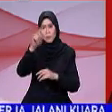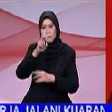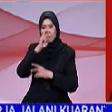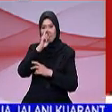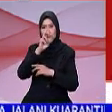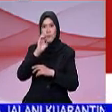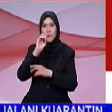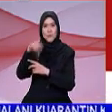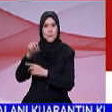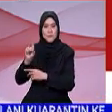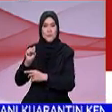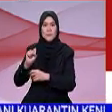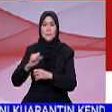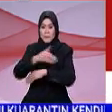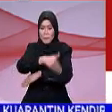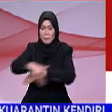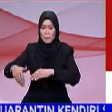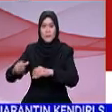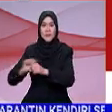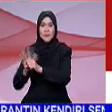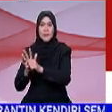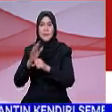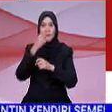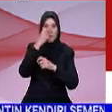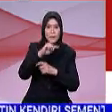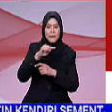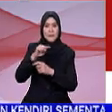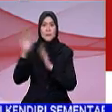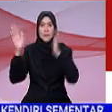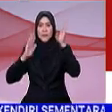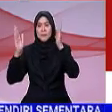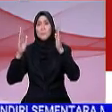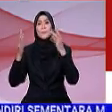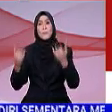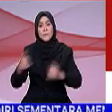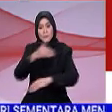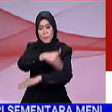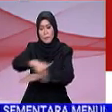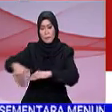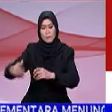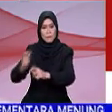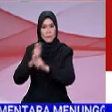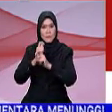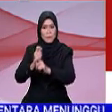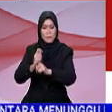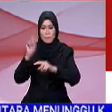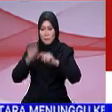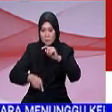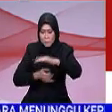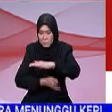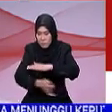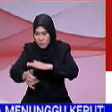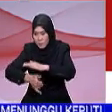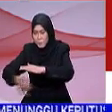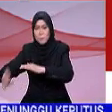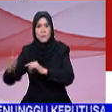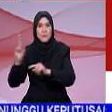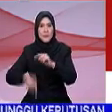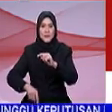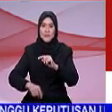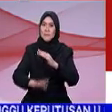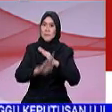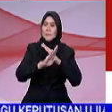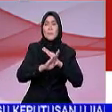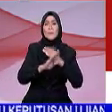op benteng COVID di sempadan Malaysia Thailand. Segalanya bagi memastikan benteng pertahanan negara tidak dibolosi penyeludup. Majidah